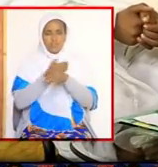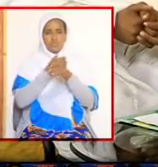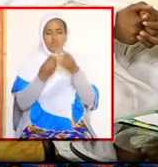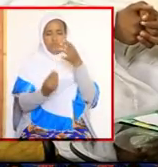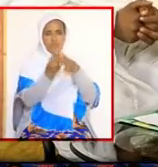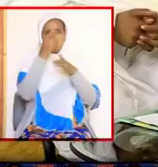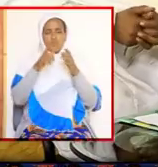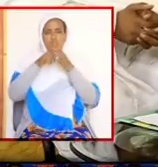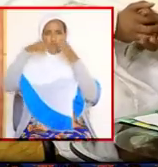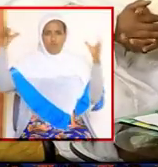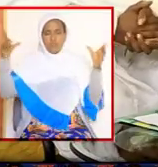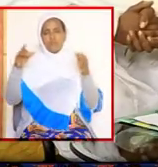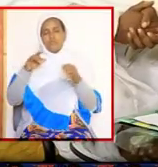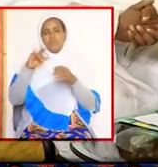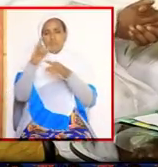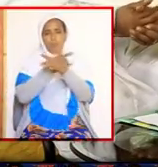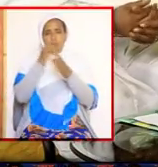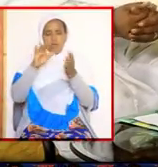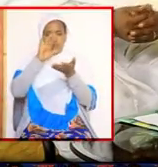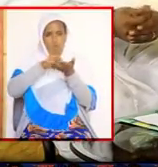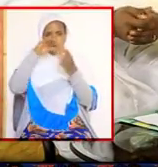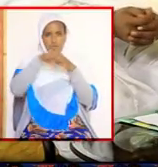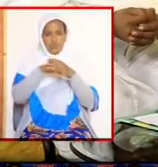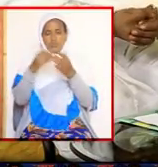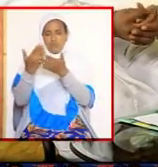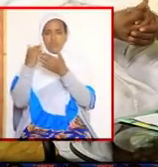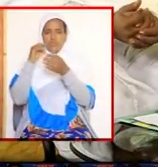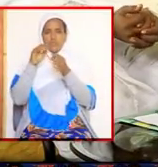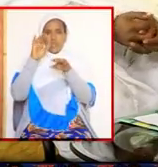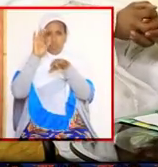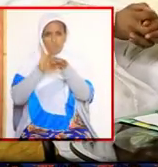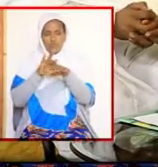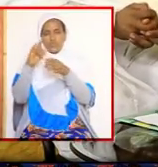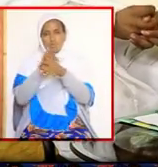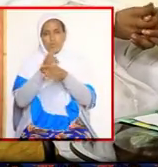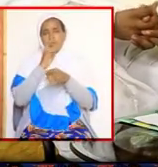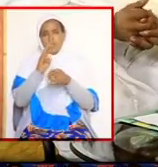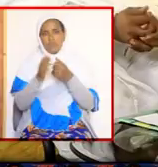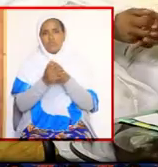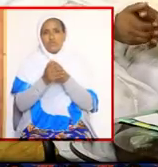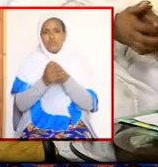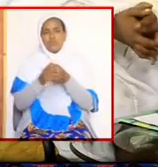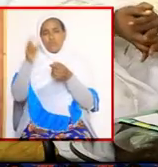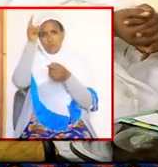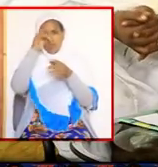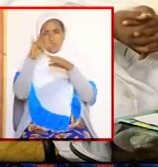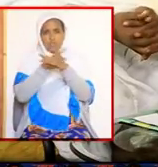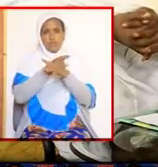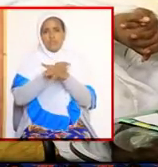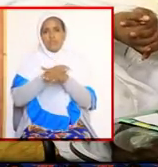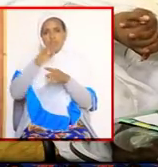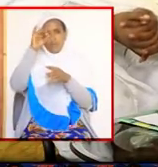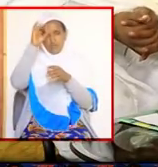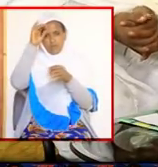ቤተክርስቲያናችን ካፈራቻቸው አንጋፋ ዘማሪያን መካከል ቀደምት ውስጥ የሚጠቀሱ ዘማሪ ናቸው፣ በኩረ መዘምራን